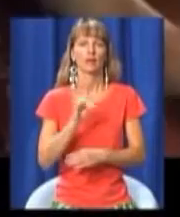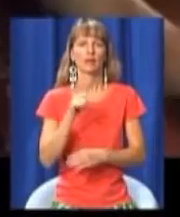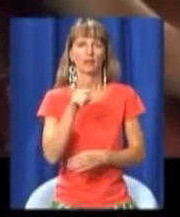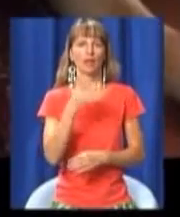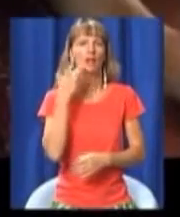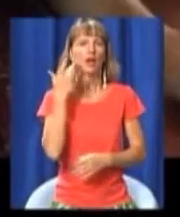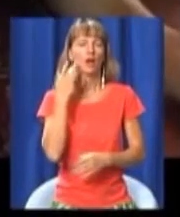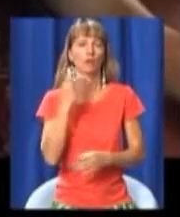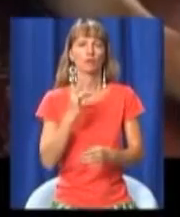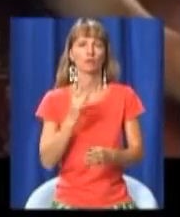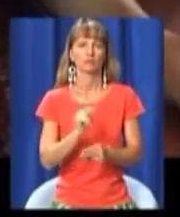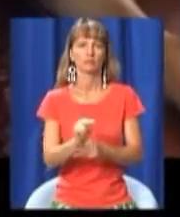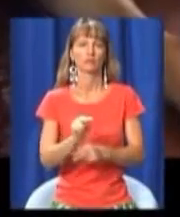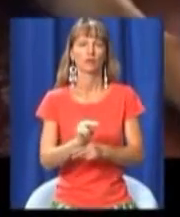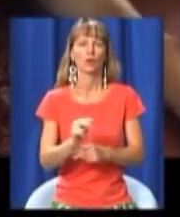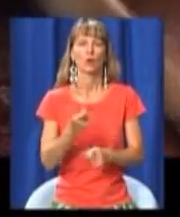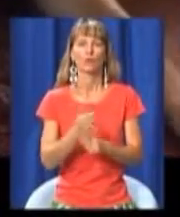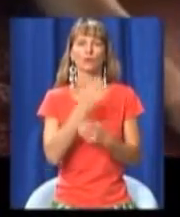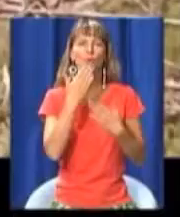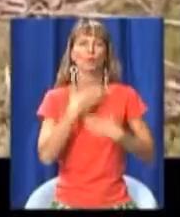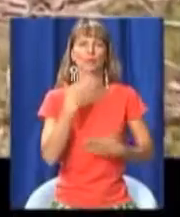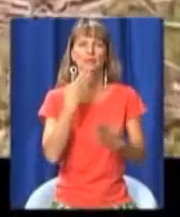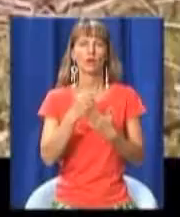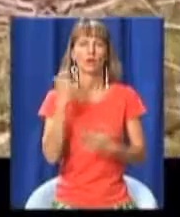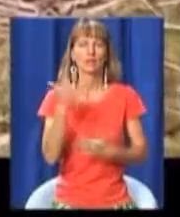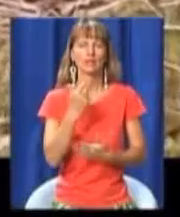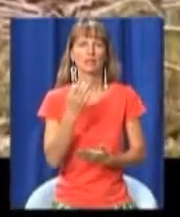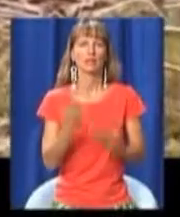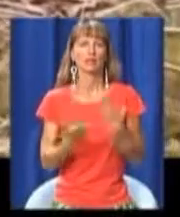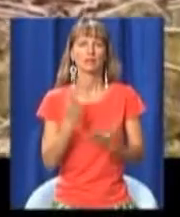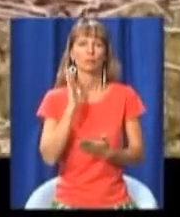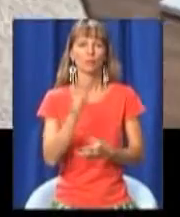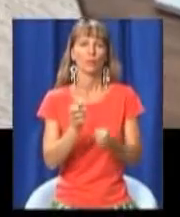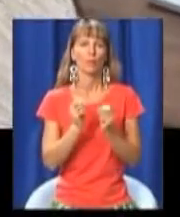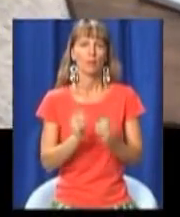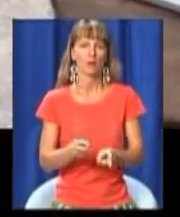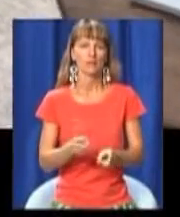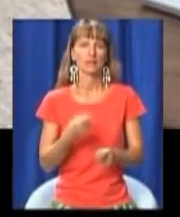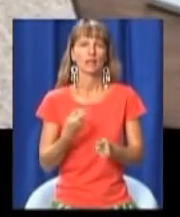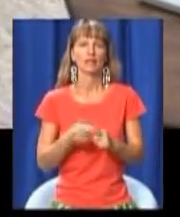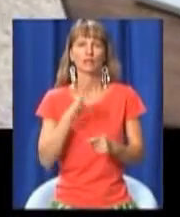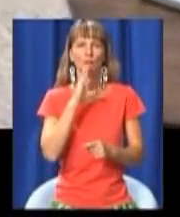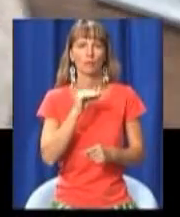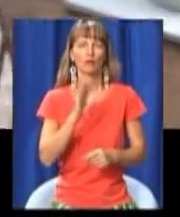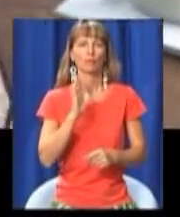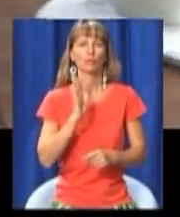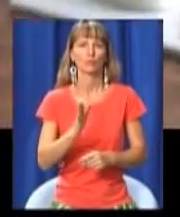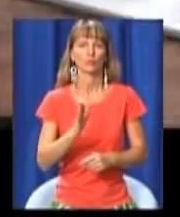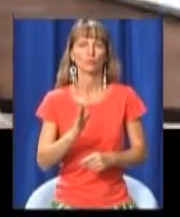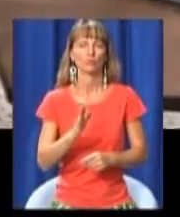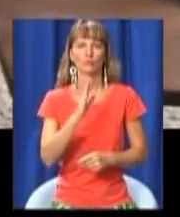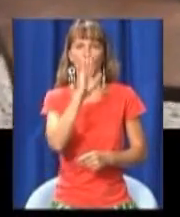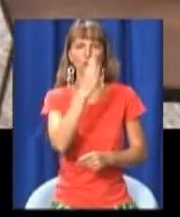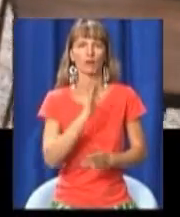тренувати. Бульмастифи дуже віддані своєму господарю, і якщо загрожує небезпека, ці пси будуть нетерпимі до